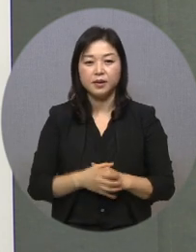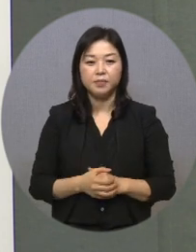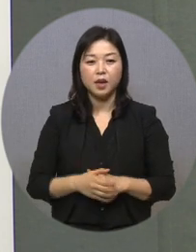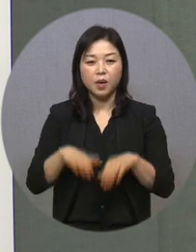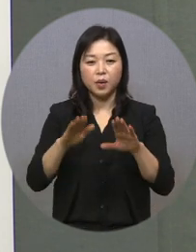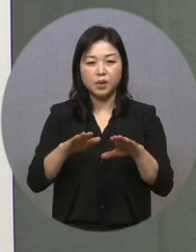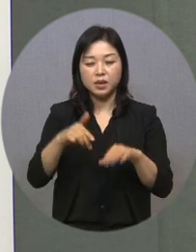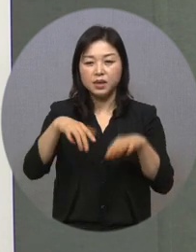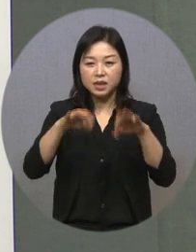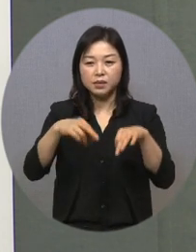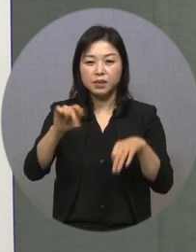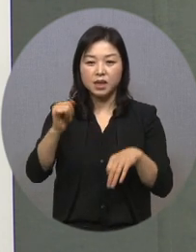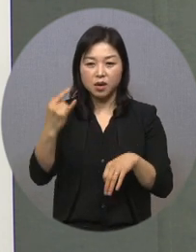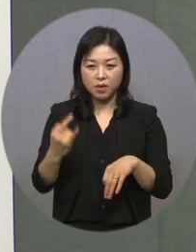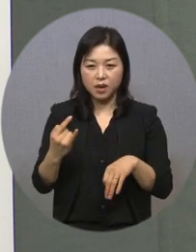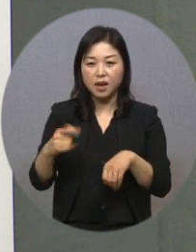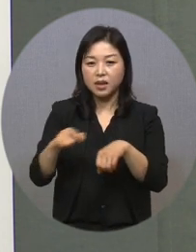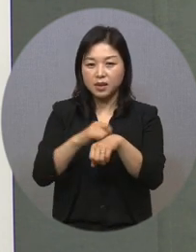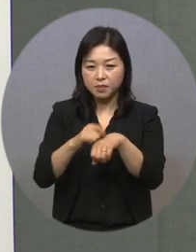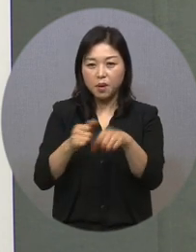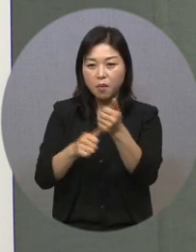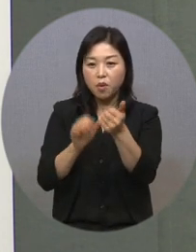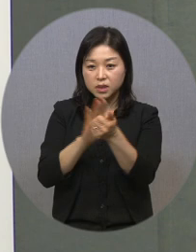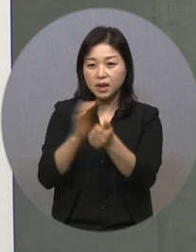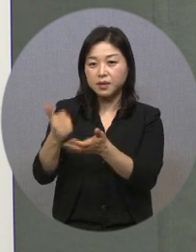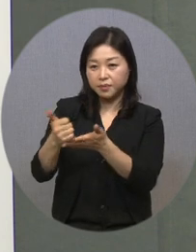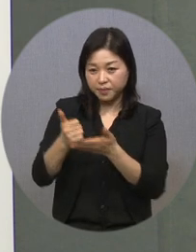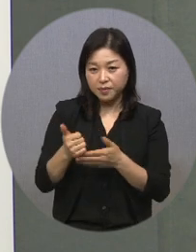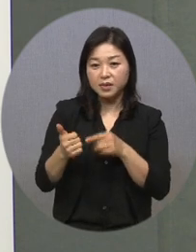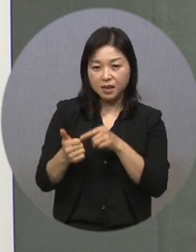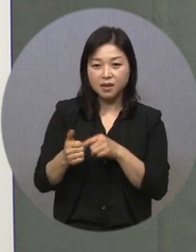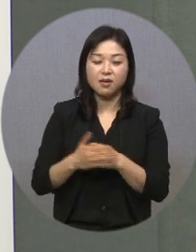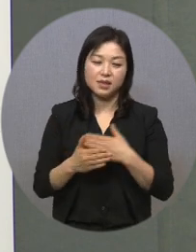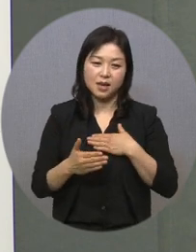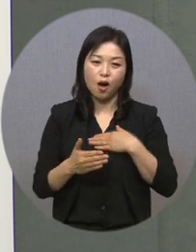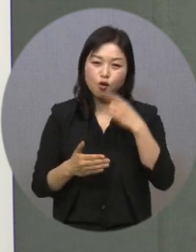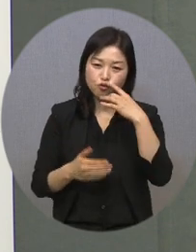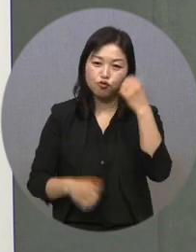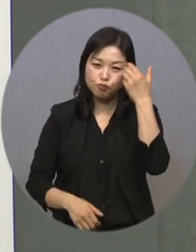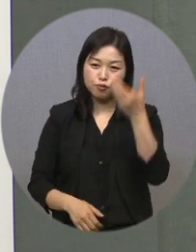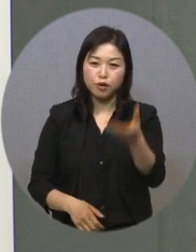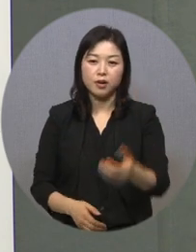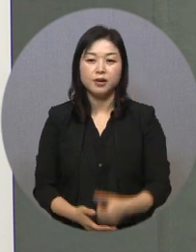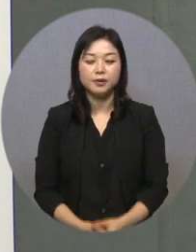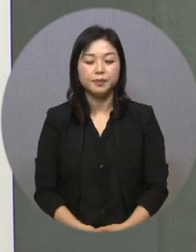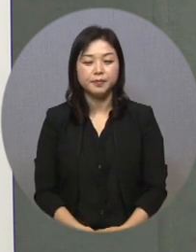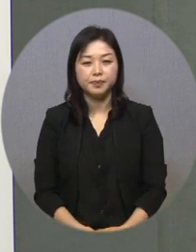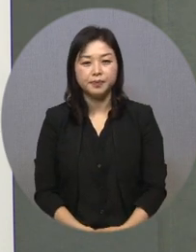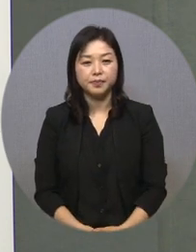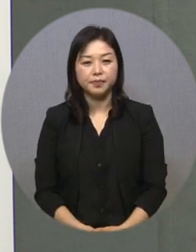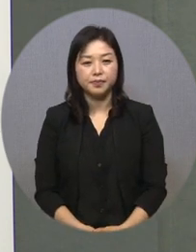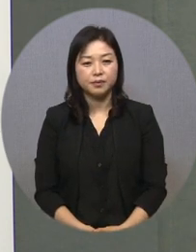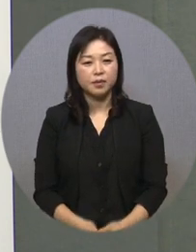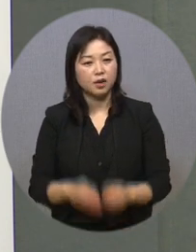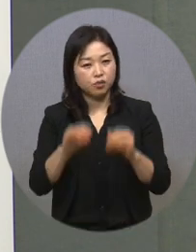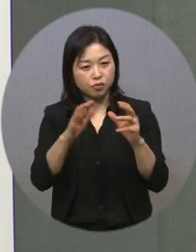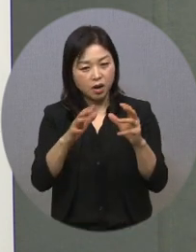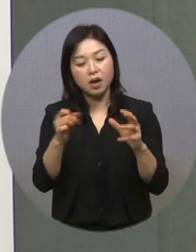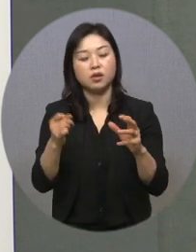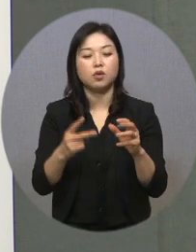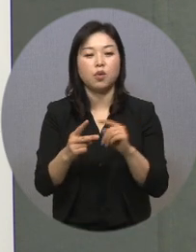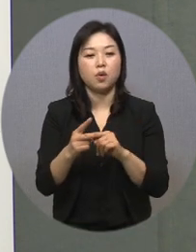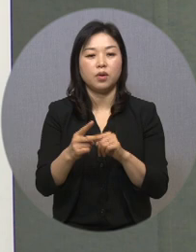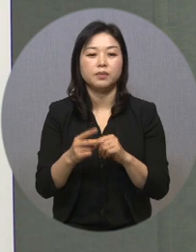김상회 특별 보좌관이 나오셨으니까 제가 궁금해서 이제 여쭤보는 건데 국가나